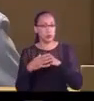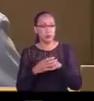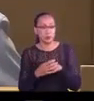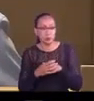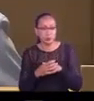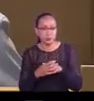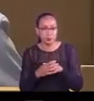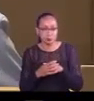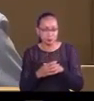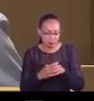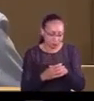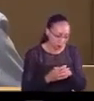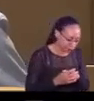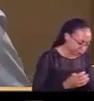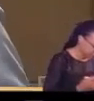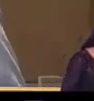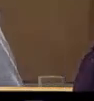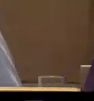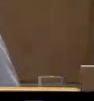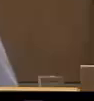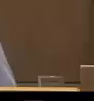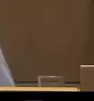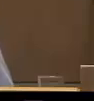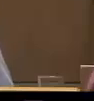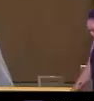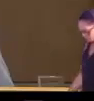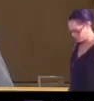2021. Et puis en même temps,